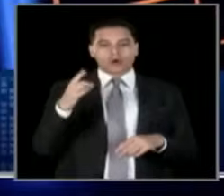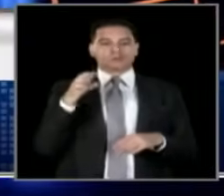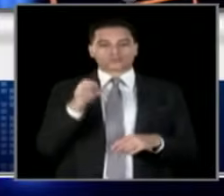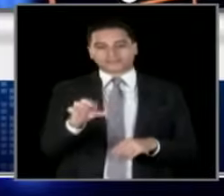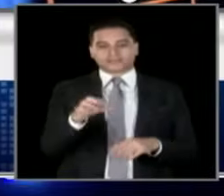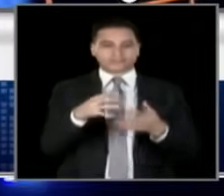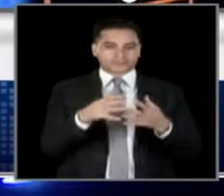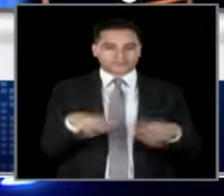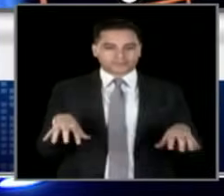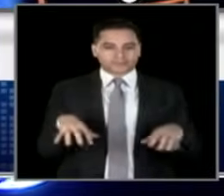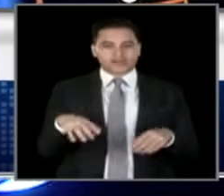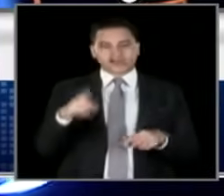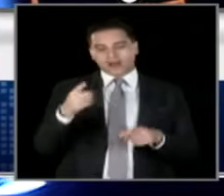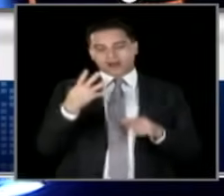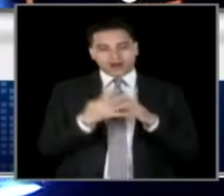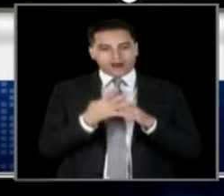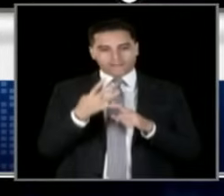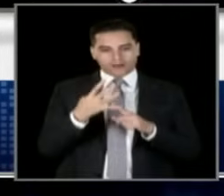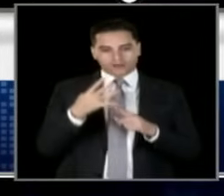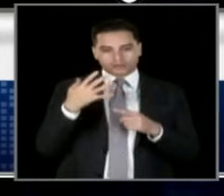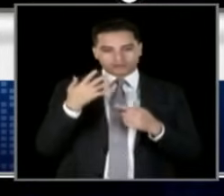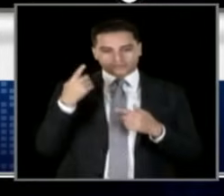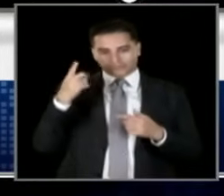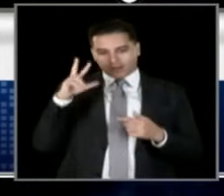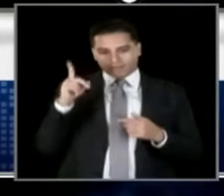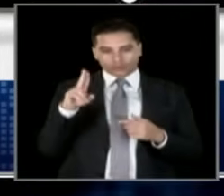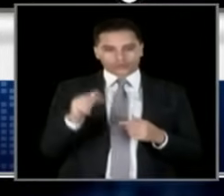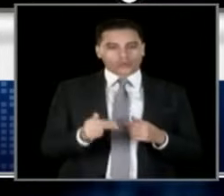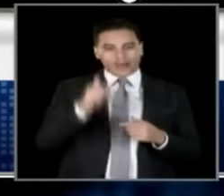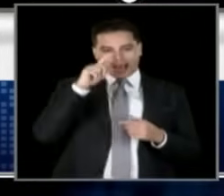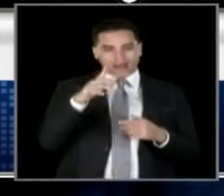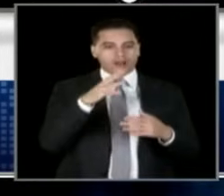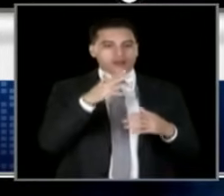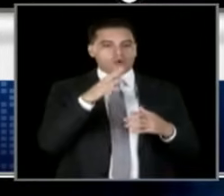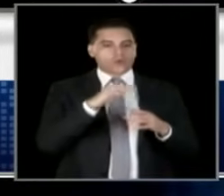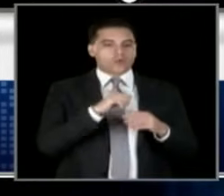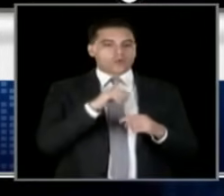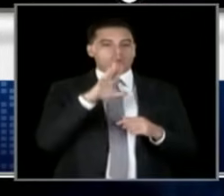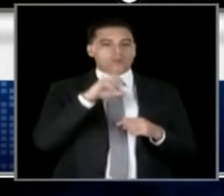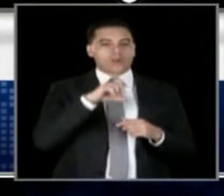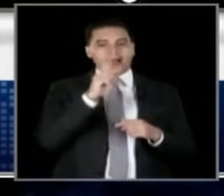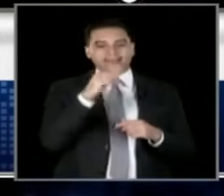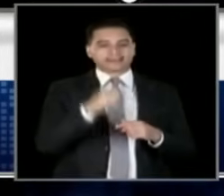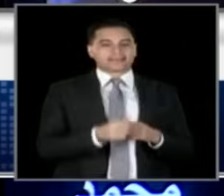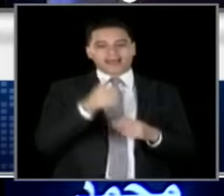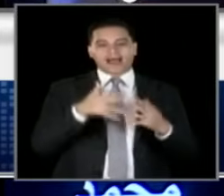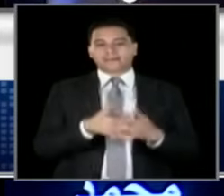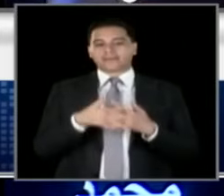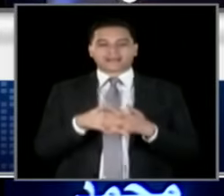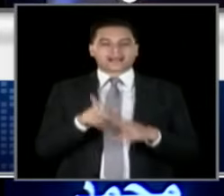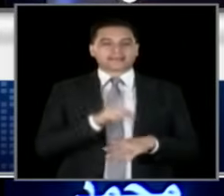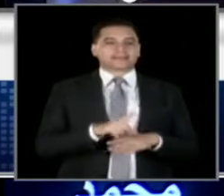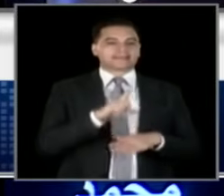1991. 4 اختيارات. جورجيا، البرتغال، هولندا، أمريكا، الاتحاد السوفيتي.